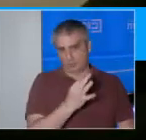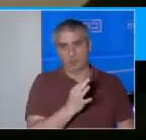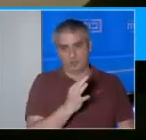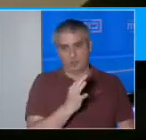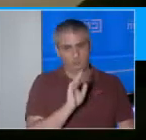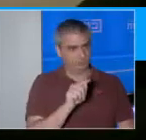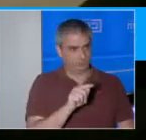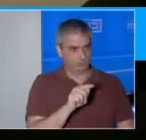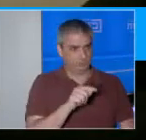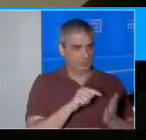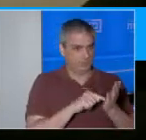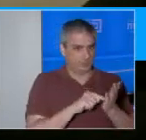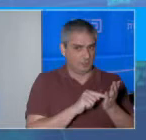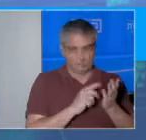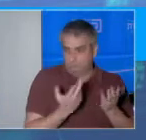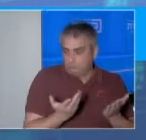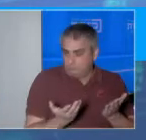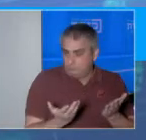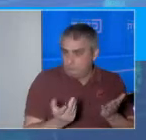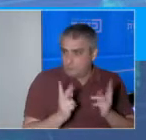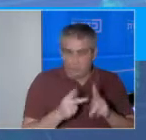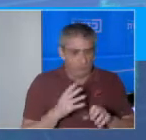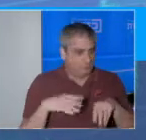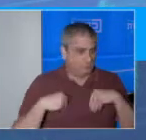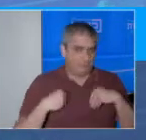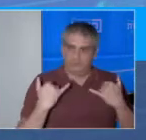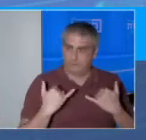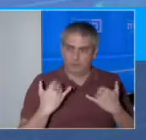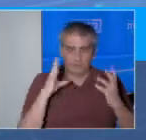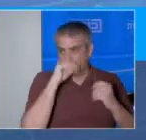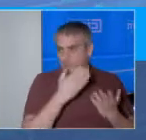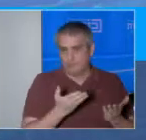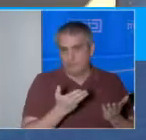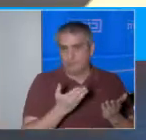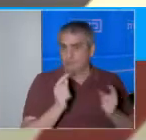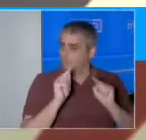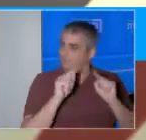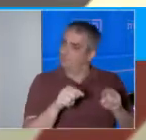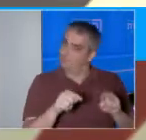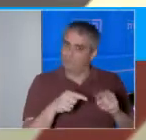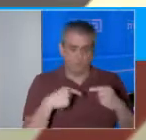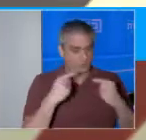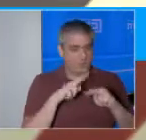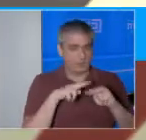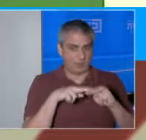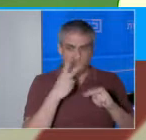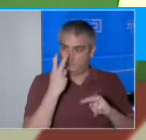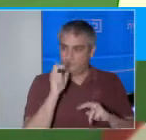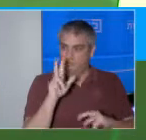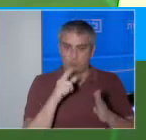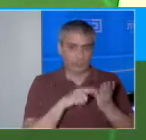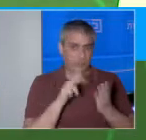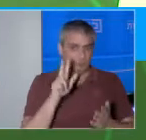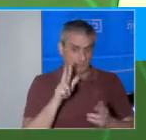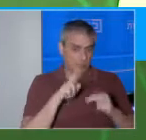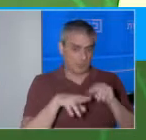אני שואל את השאלה הזו, כי על פניו הם יכולים להסכים כרגע על הקווים, להגיע ליום אחרי ה-23